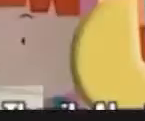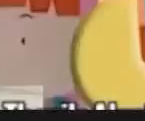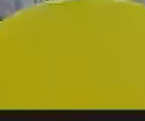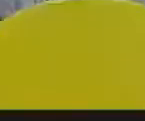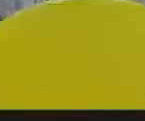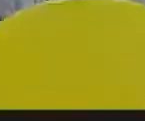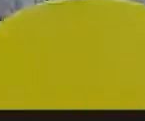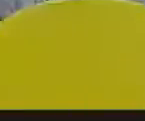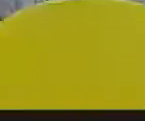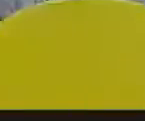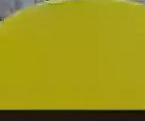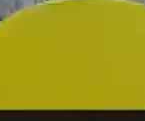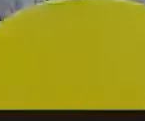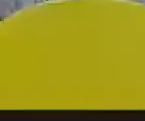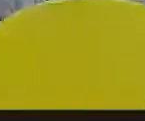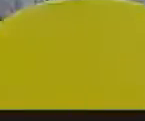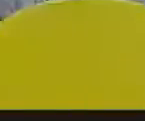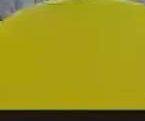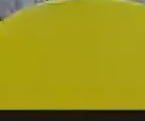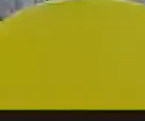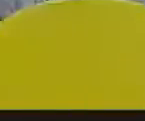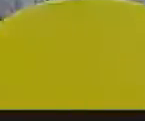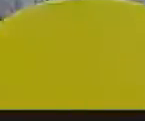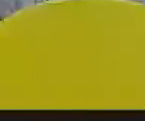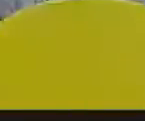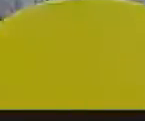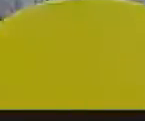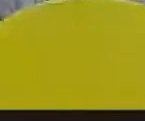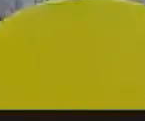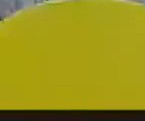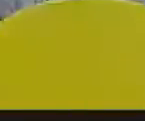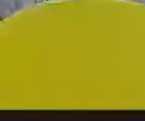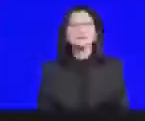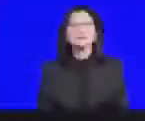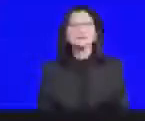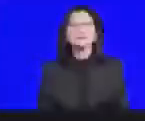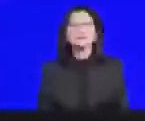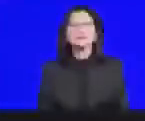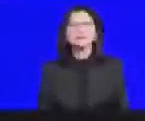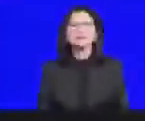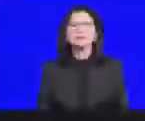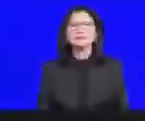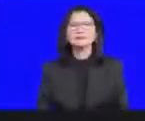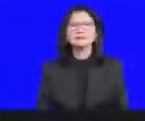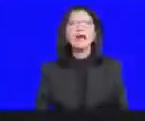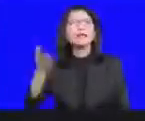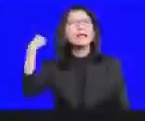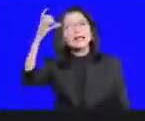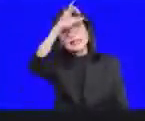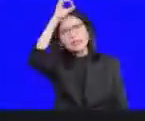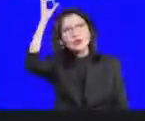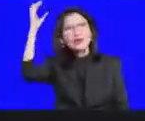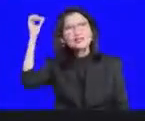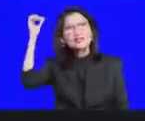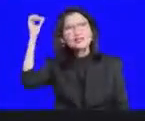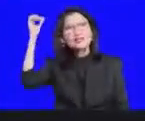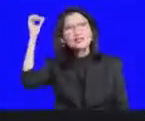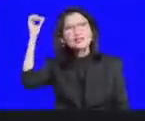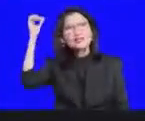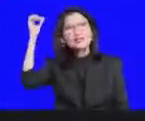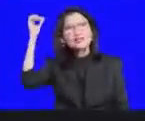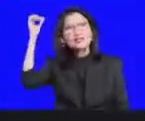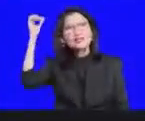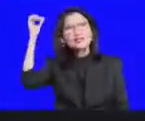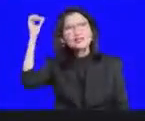Wah, luar biasa, keren sekali Bunda. Tadi tanggapan dari inovasi-inovasi di Kota Tasikmalaya ya